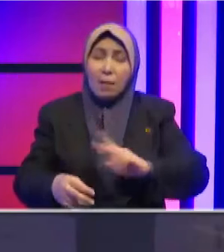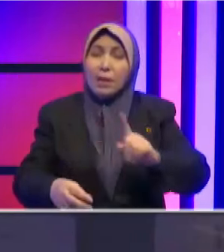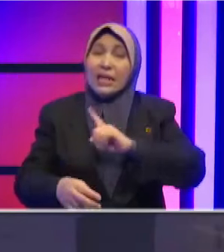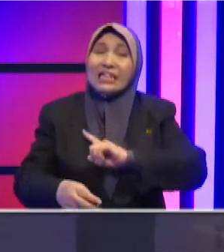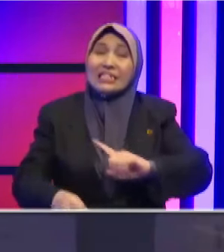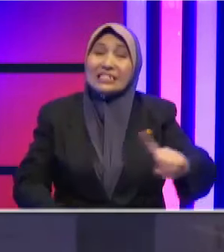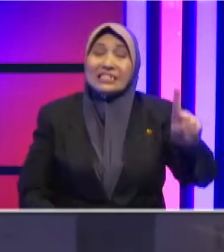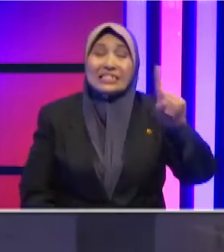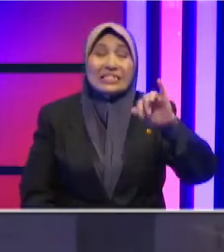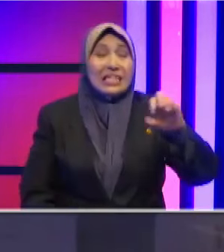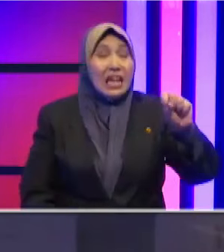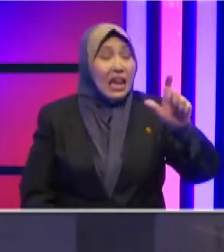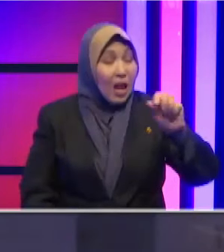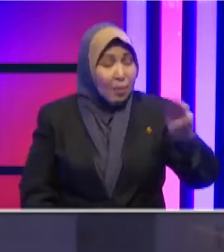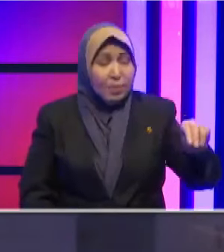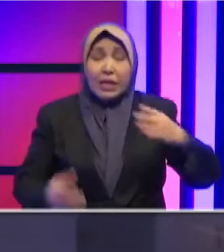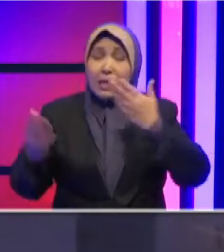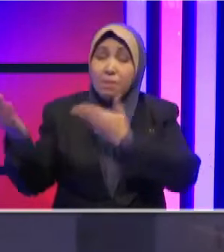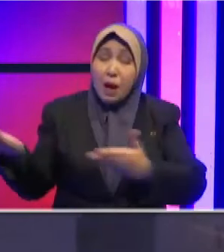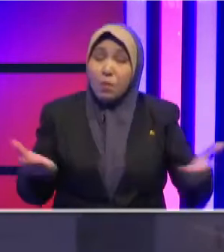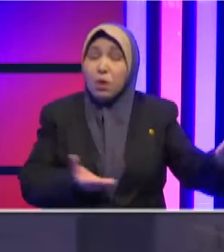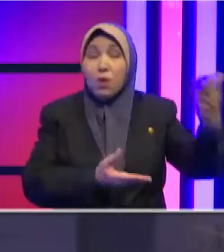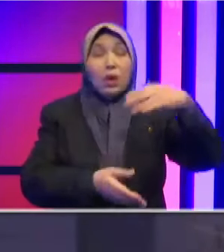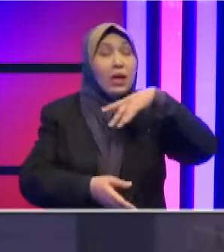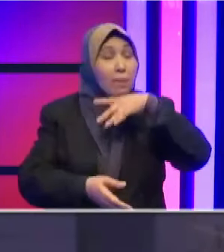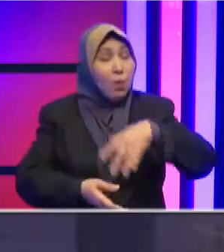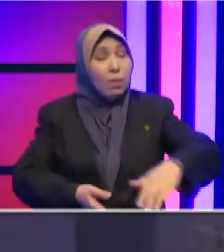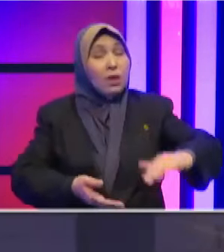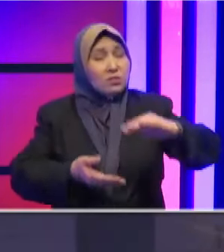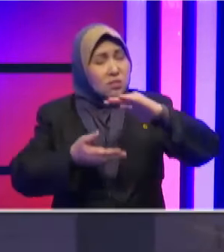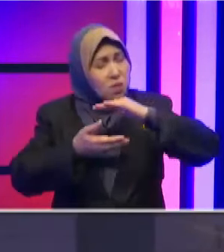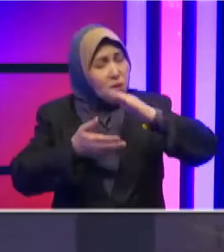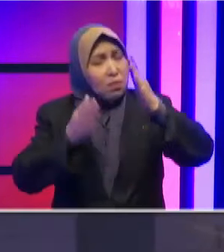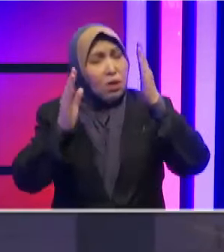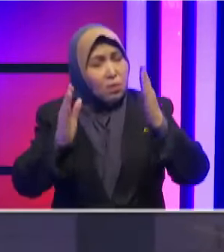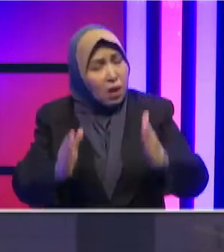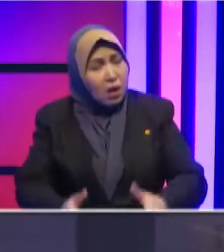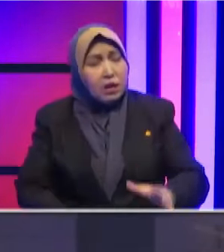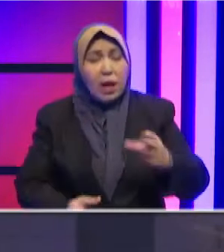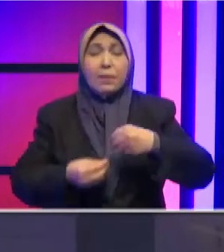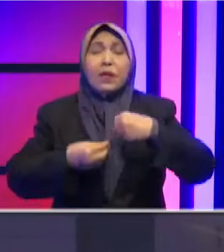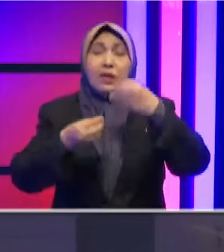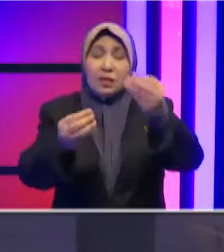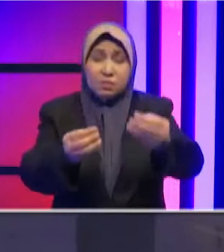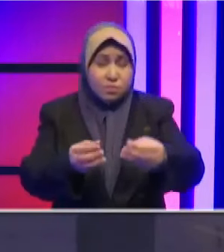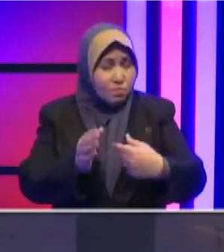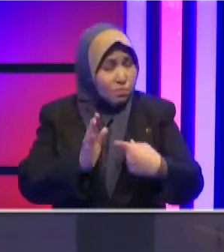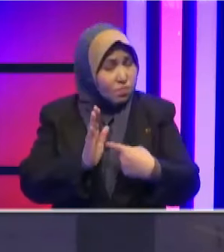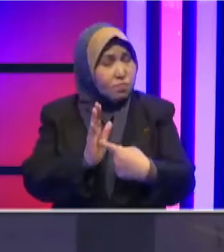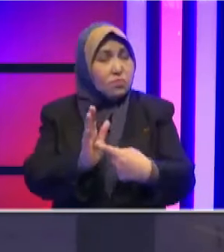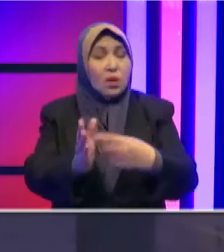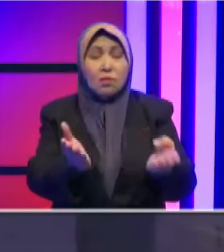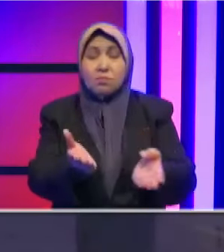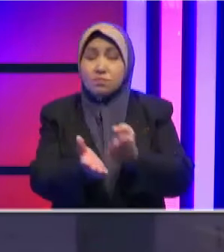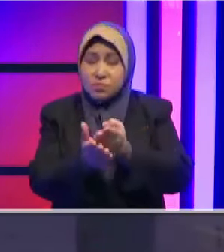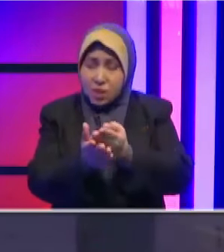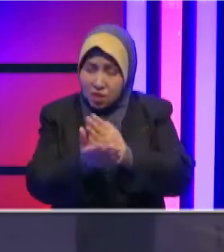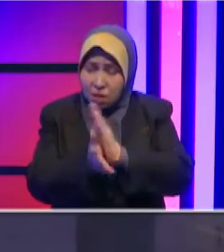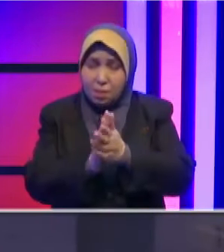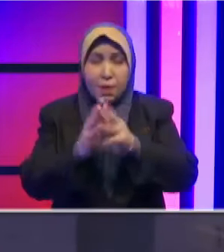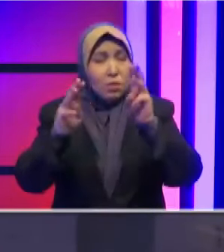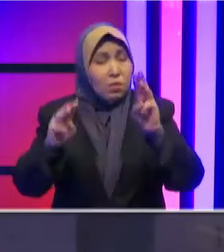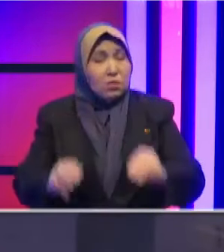dibawa oleh Nabi Muhammad shallallahu alaihi wasallam yang berikan Taufik memberikan keselamatan kepada manusia agar manusia